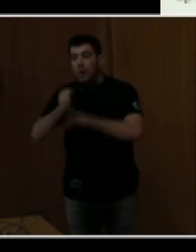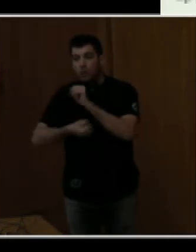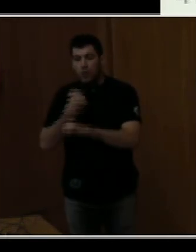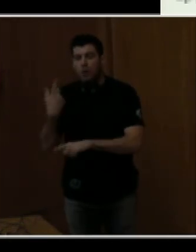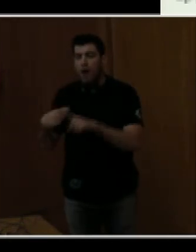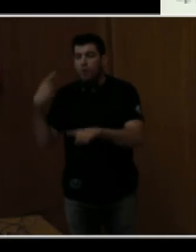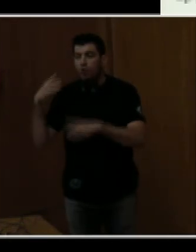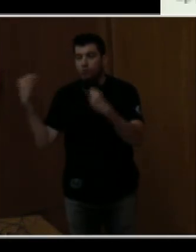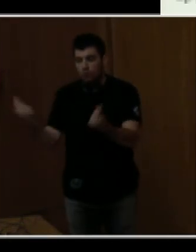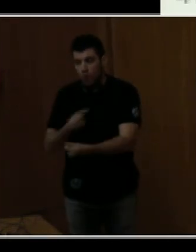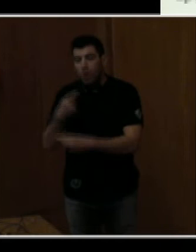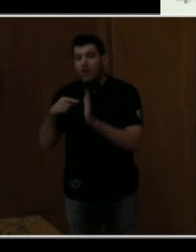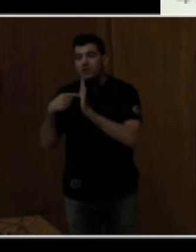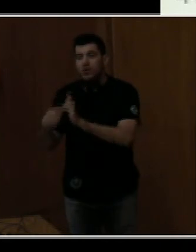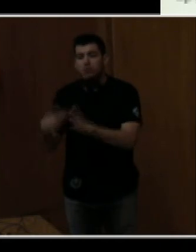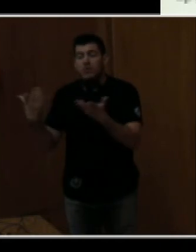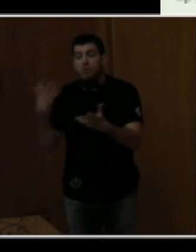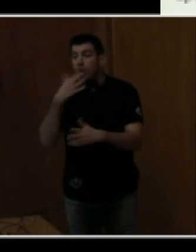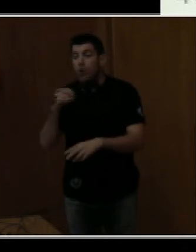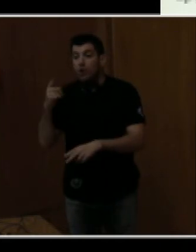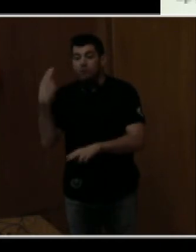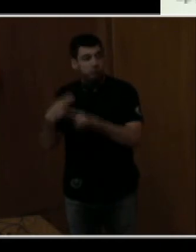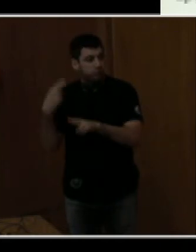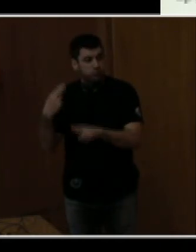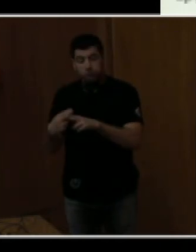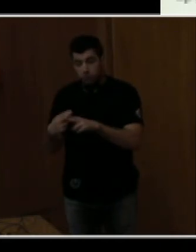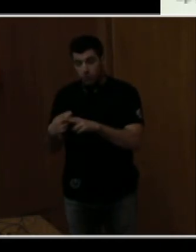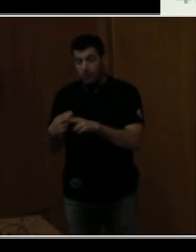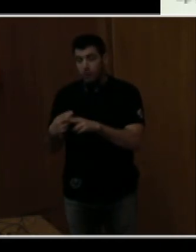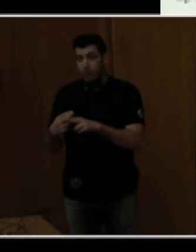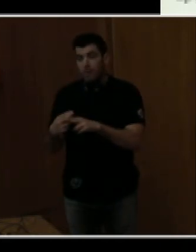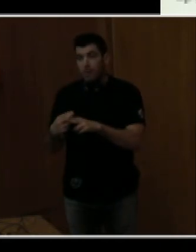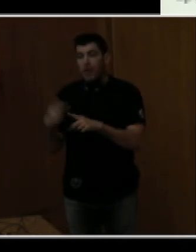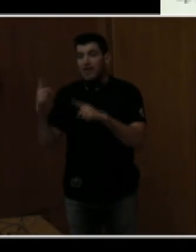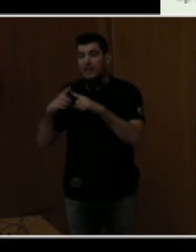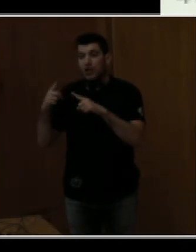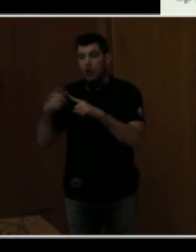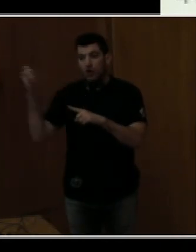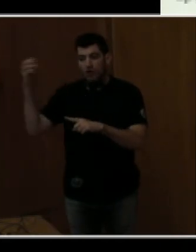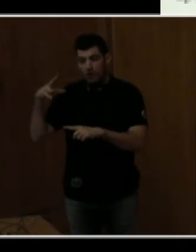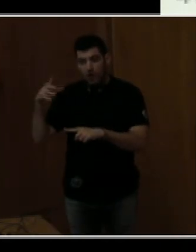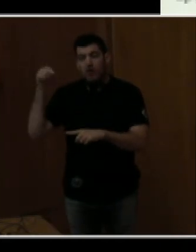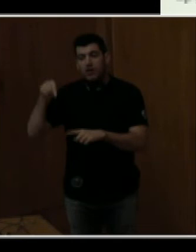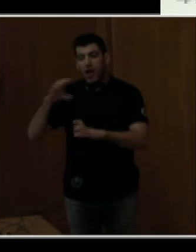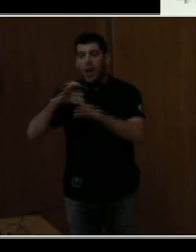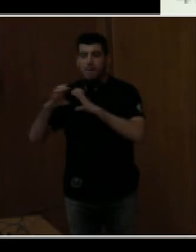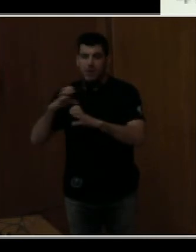σας δώσουν να καταλάβετε γιατί είναι τόσο σημαντική η τεχνολογία της φωτονικής για τις επικοινωνίες